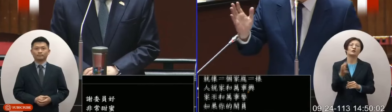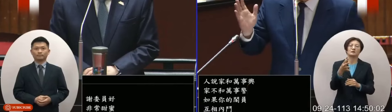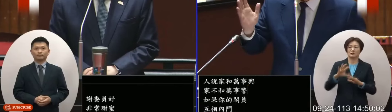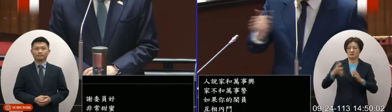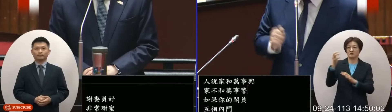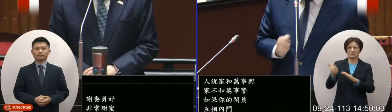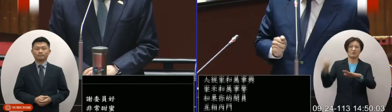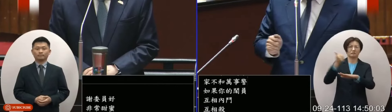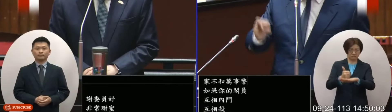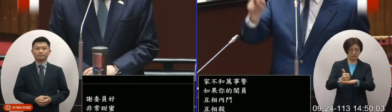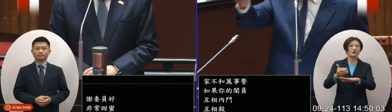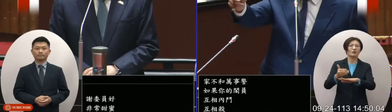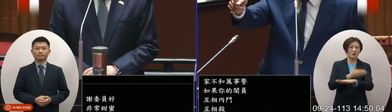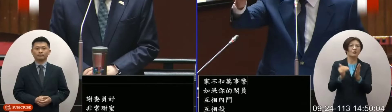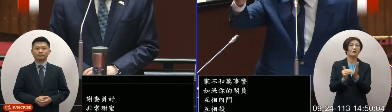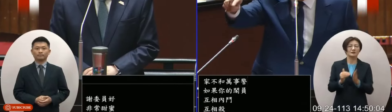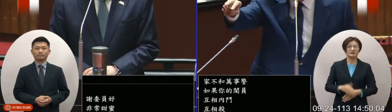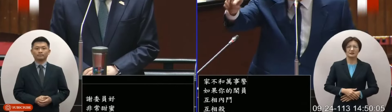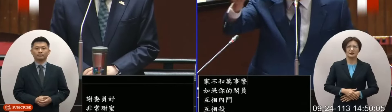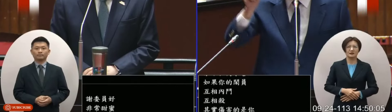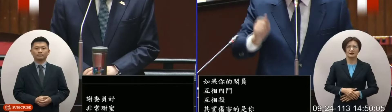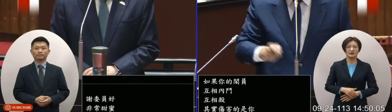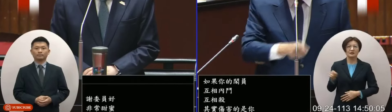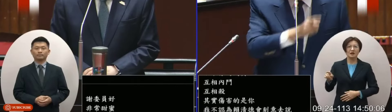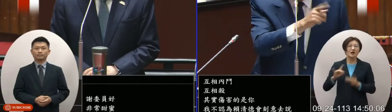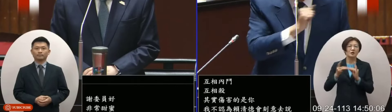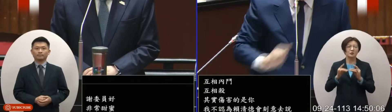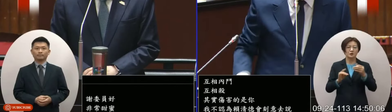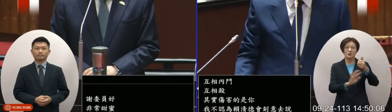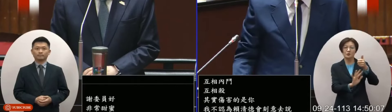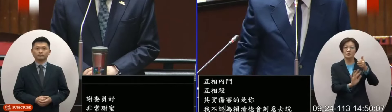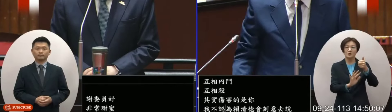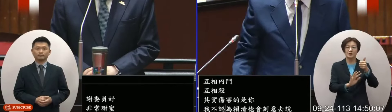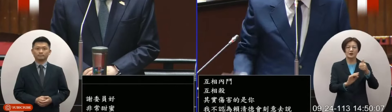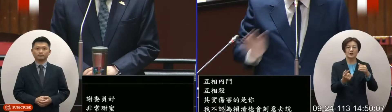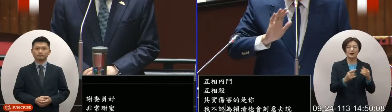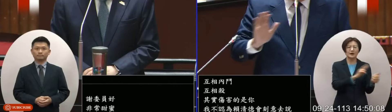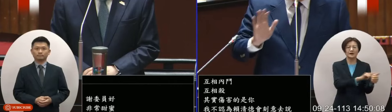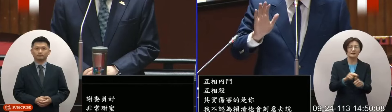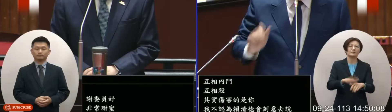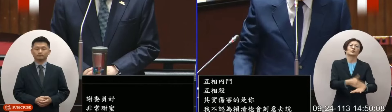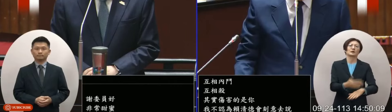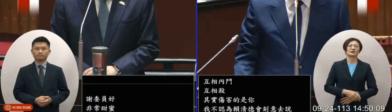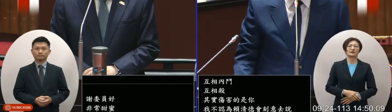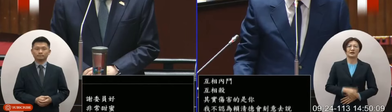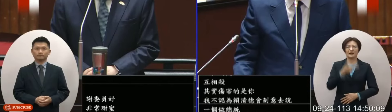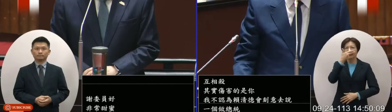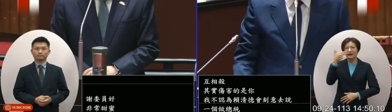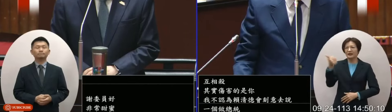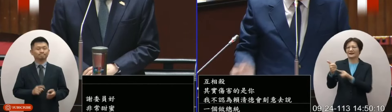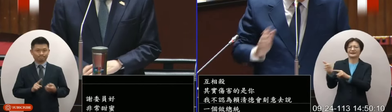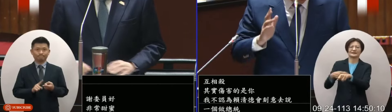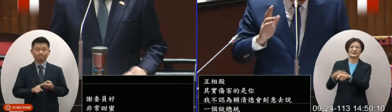做甲总统就对，伊袂刻意讲啊，叫即个个人修理即个个人，伊毋是即款人。